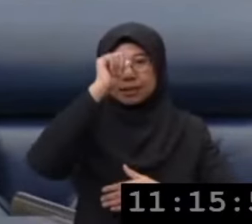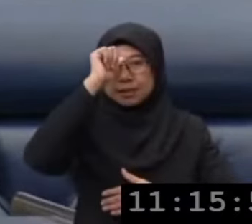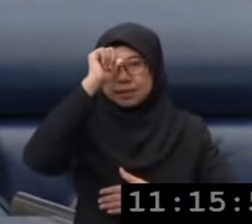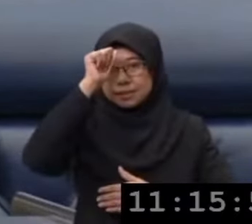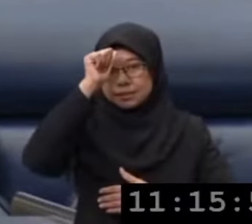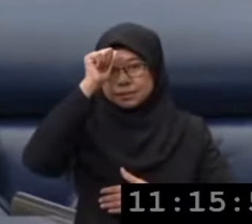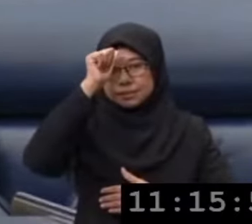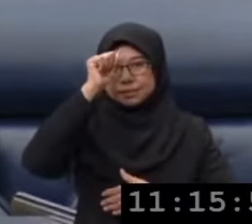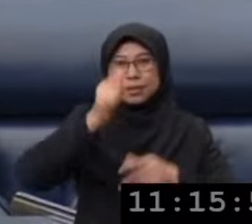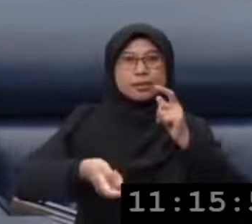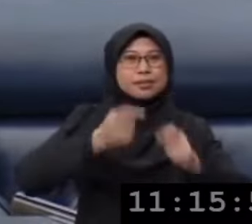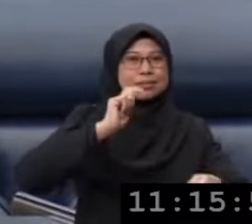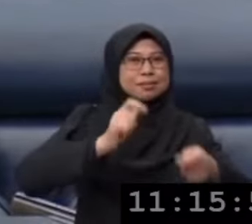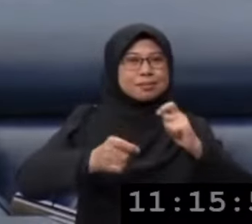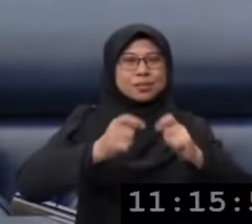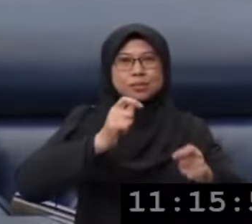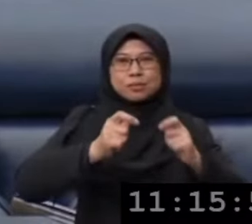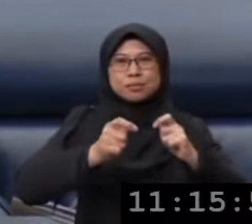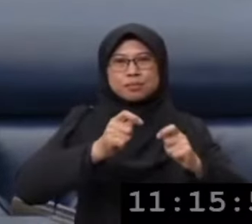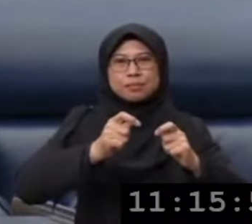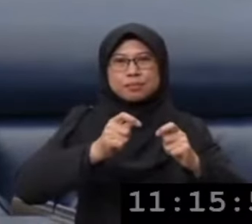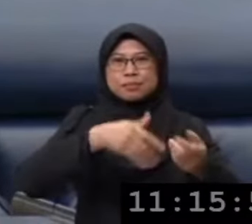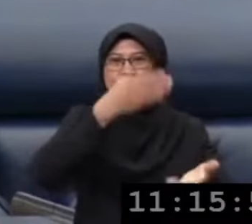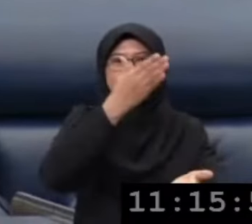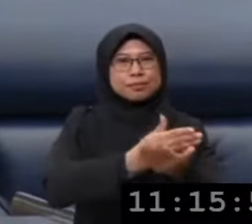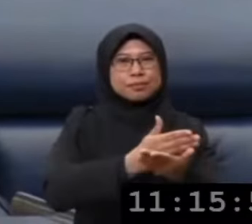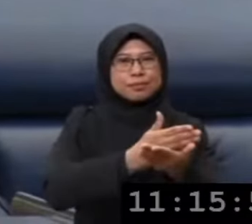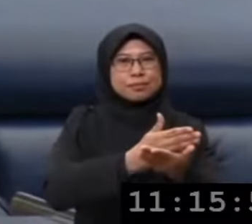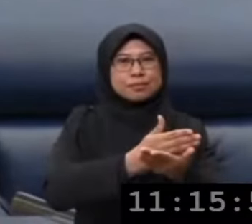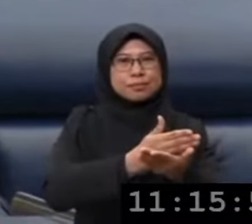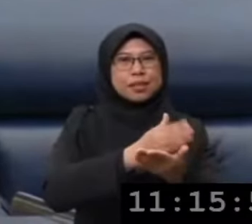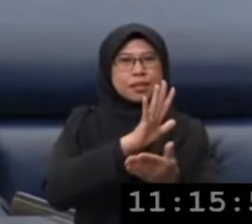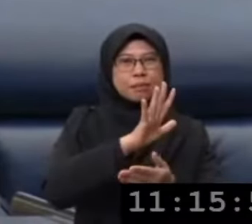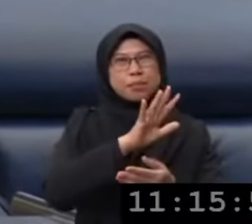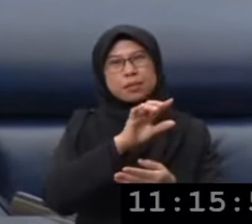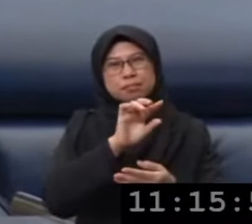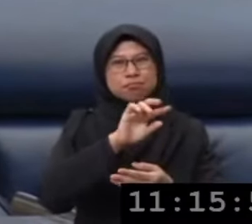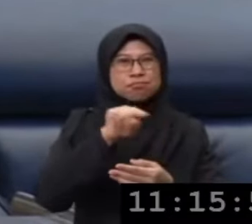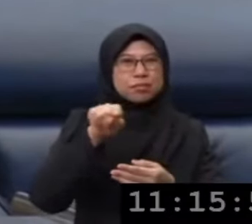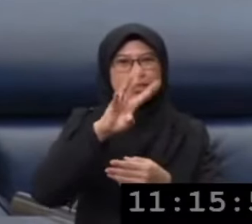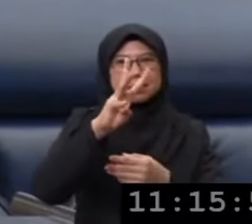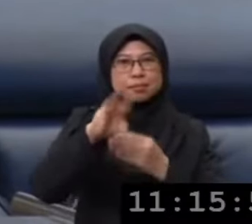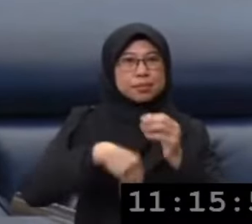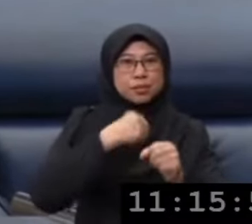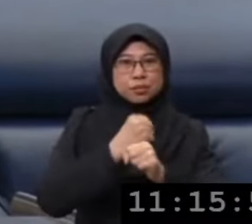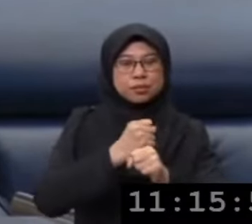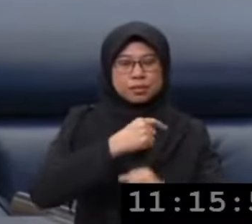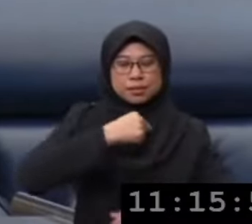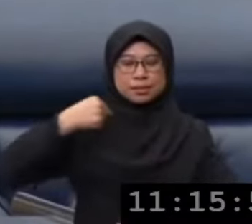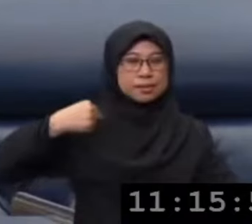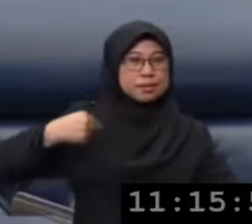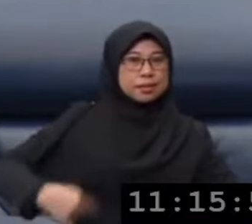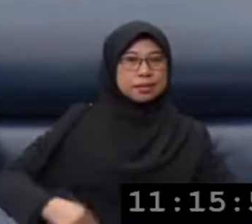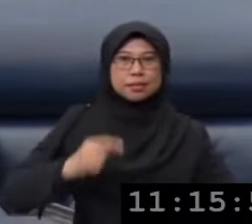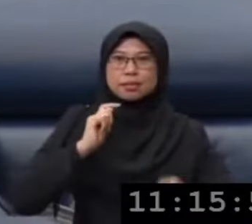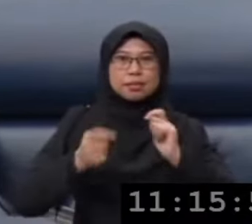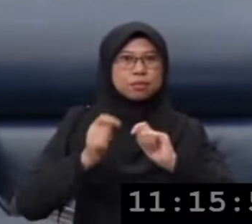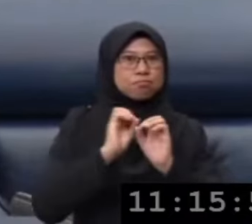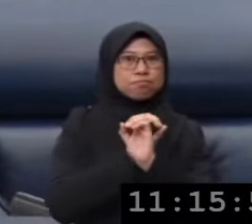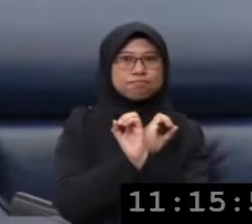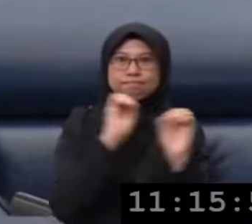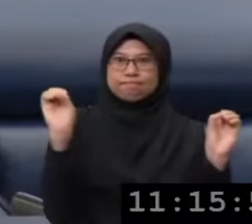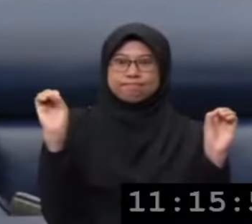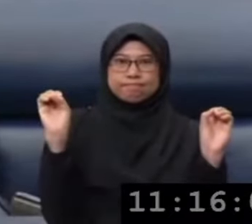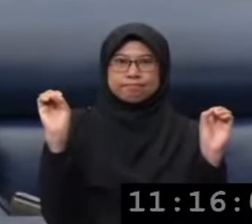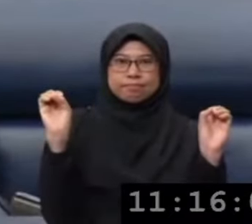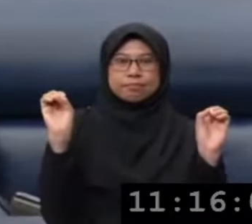contoh tiktok tidak telah telah ditutup sejak 5 en tahun yang lalu China ya tiktok tidak wujud langsung